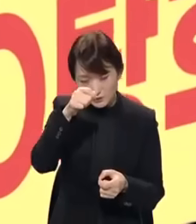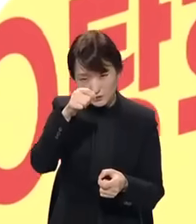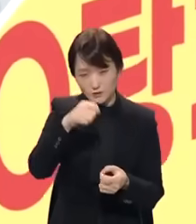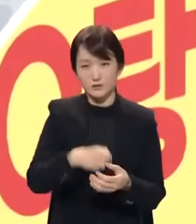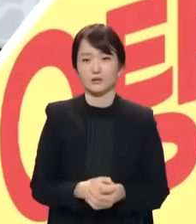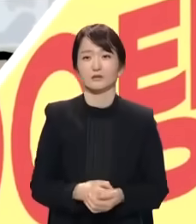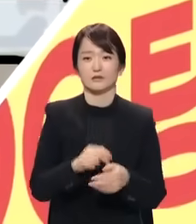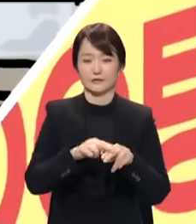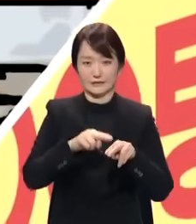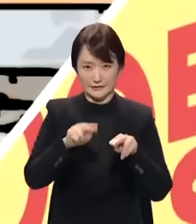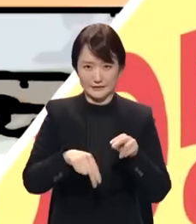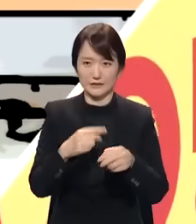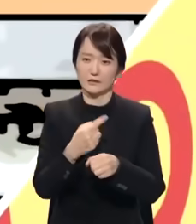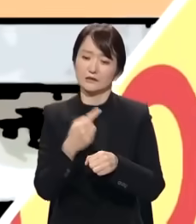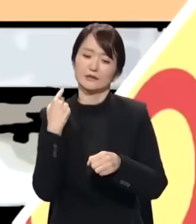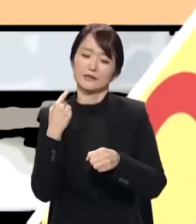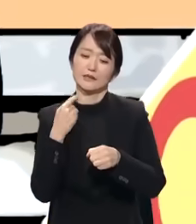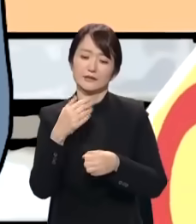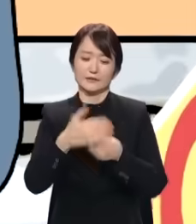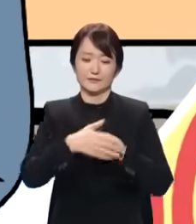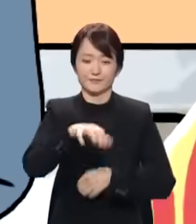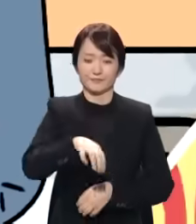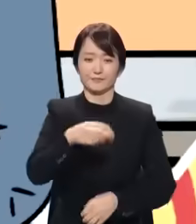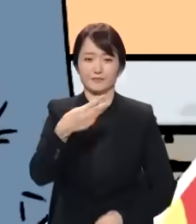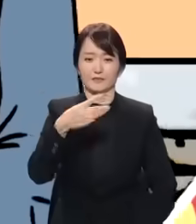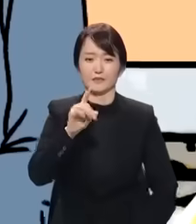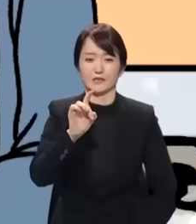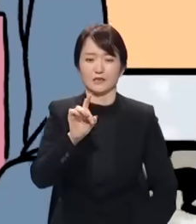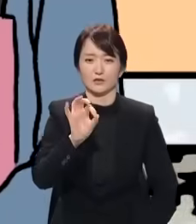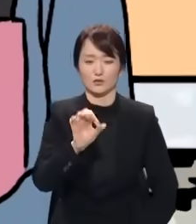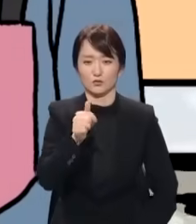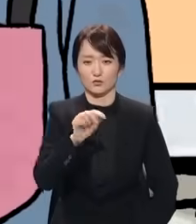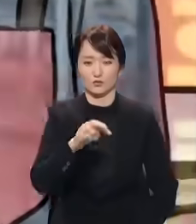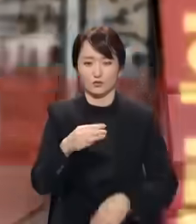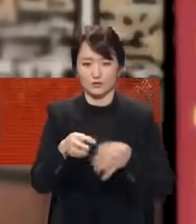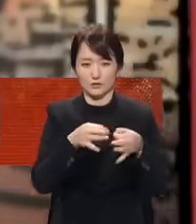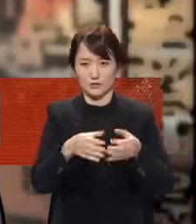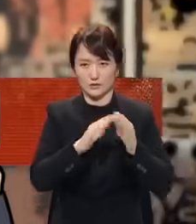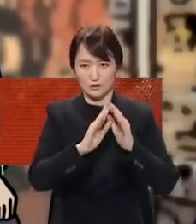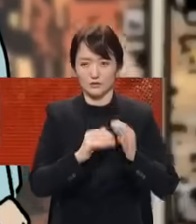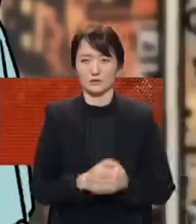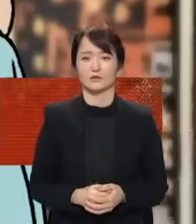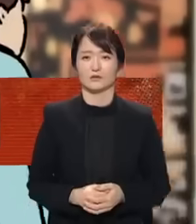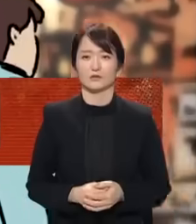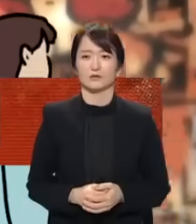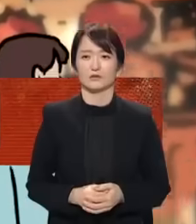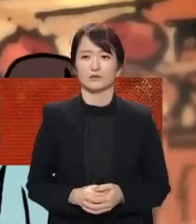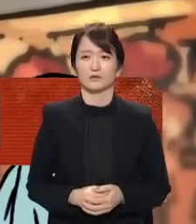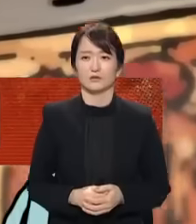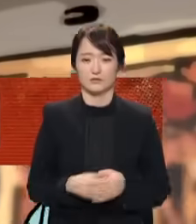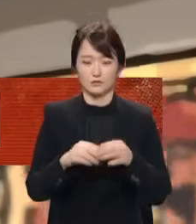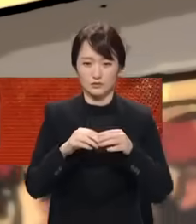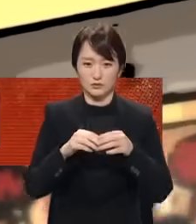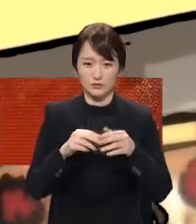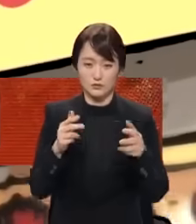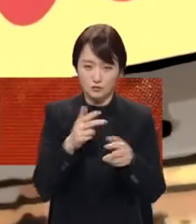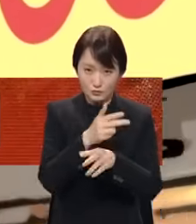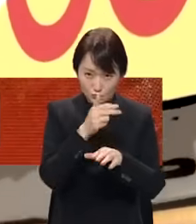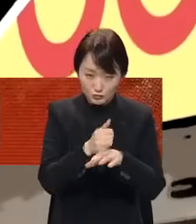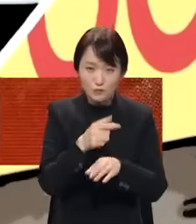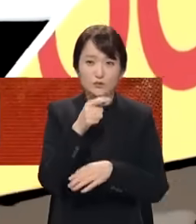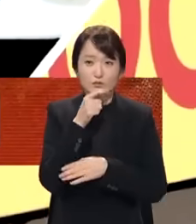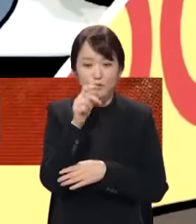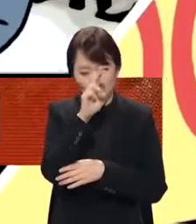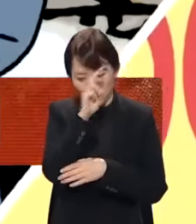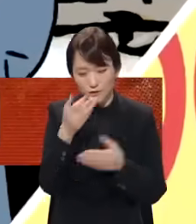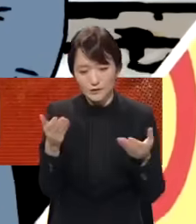대구에서 탕후루집을 차렸습니다. 그리고 이 가게에 토요일부터 수요일까지 주 5일 근무하는 20대 여성 직원을 뒀습니다.